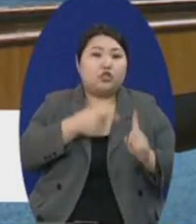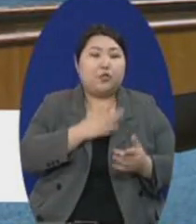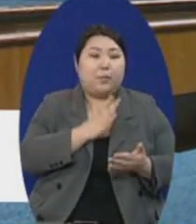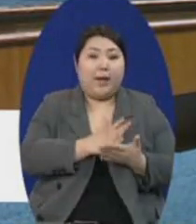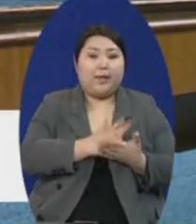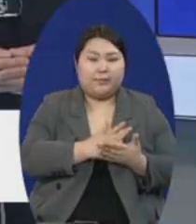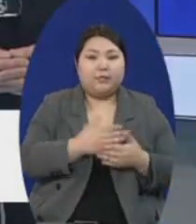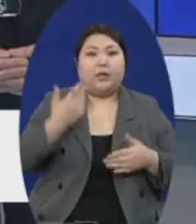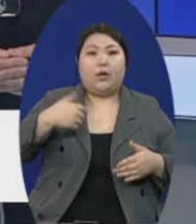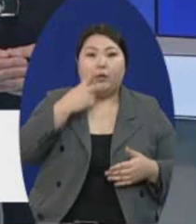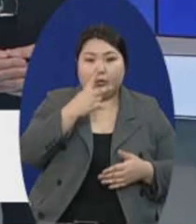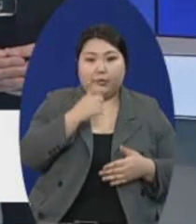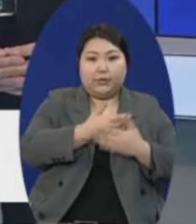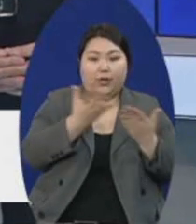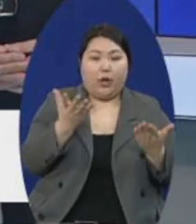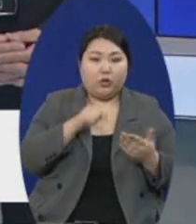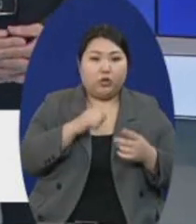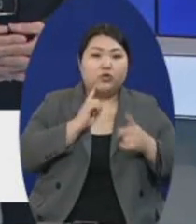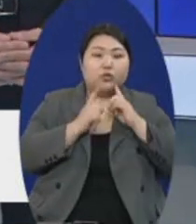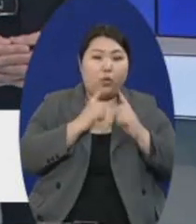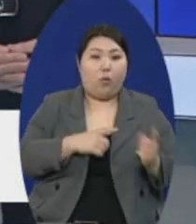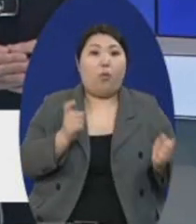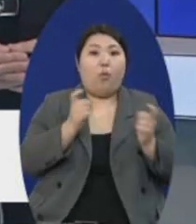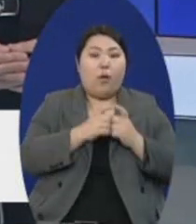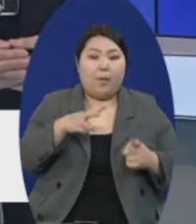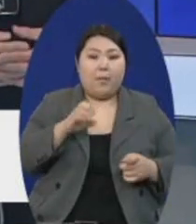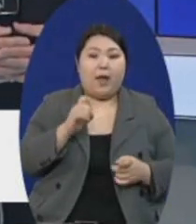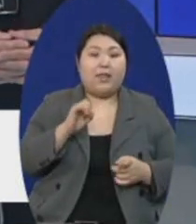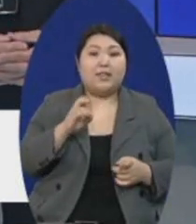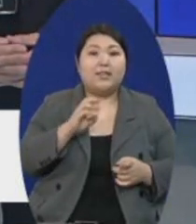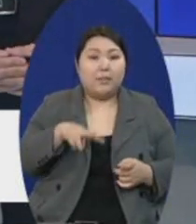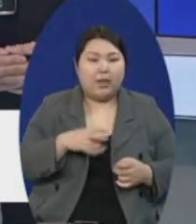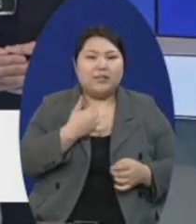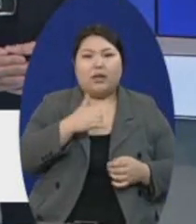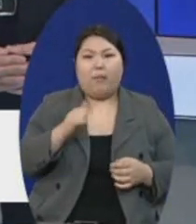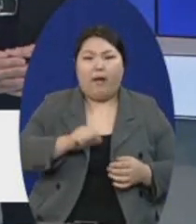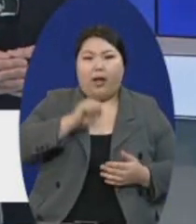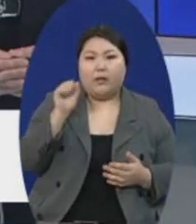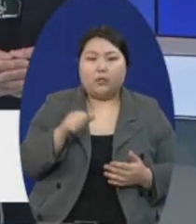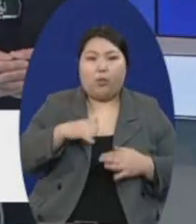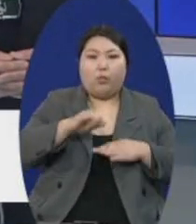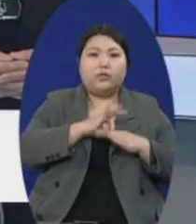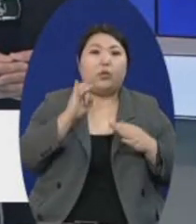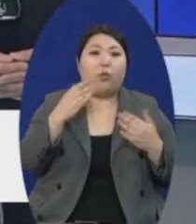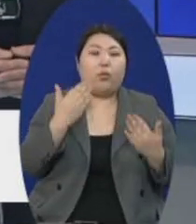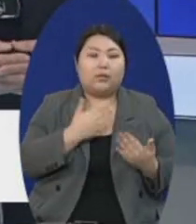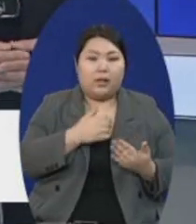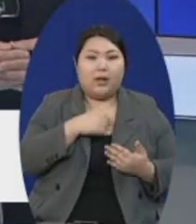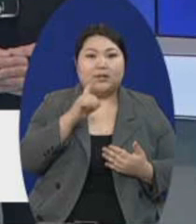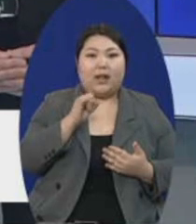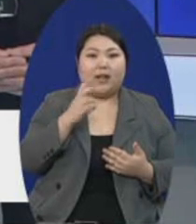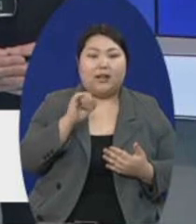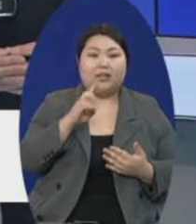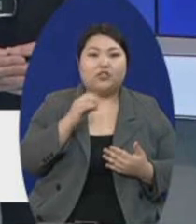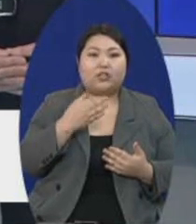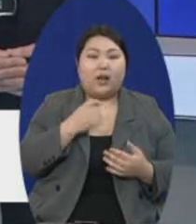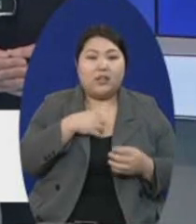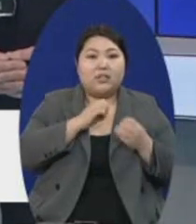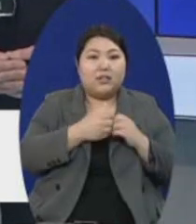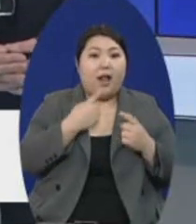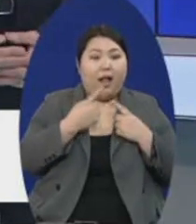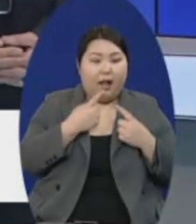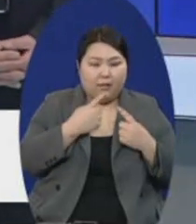Үндэс та бүхэнд одоо зөвлөлдөг уулзалтын механизм болон зарим асуудлаар улсын хурлын дараа замран шаттай